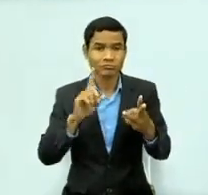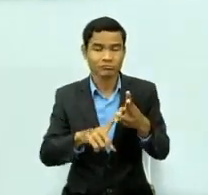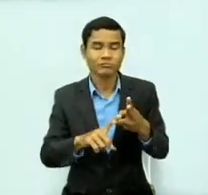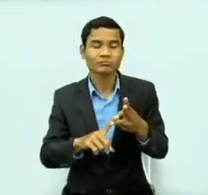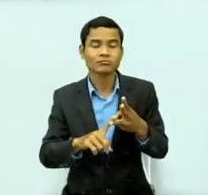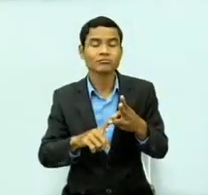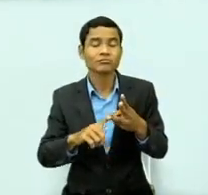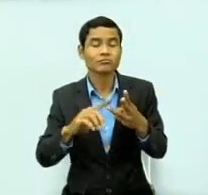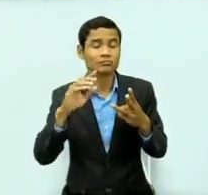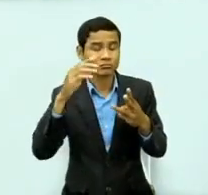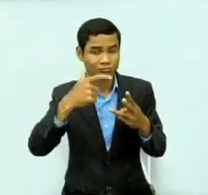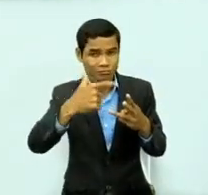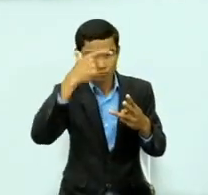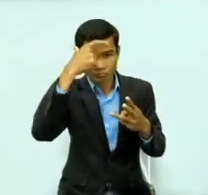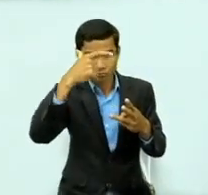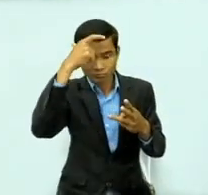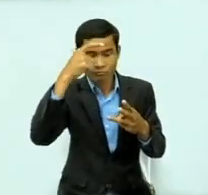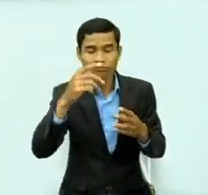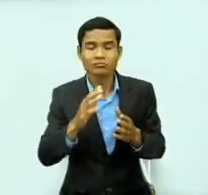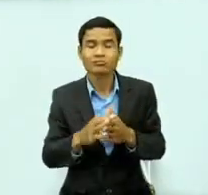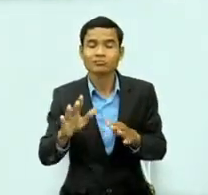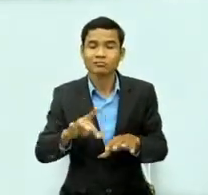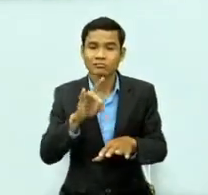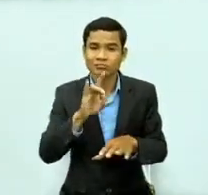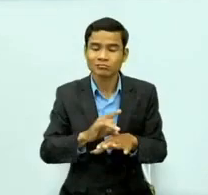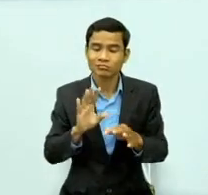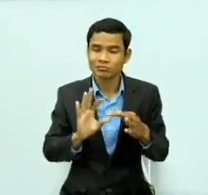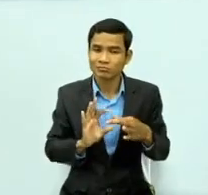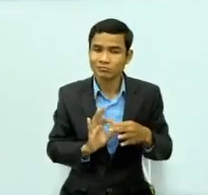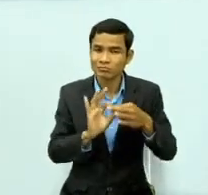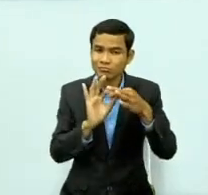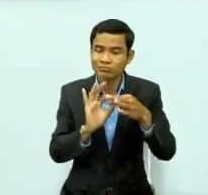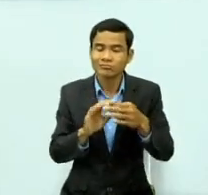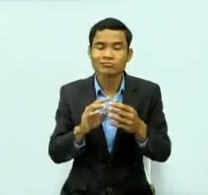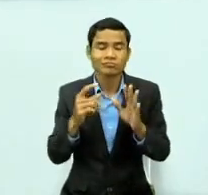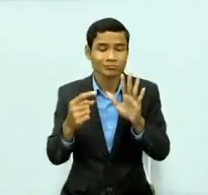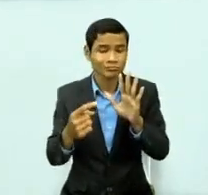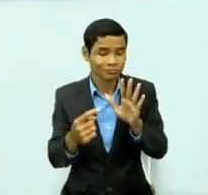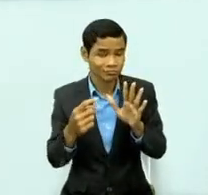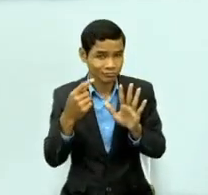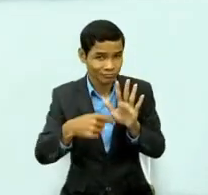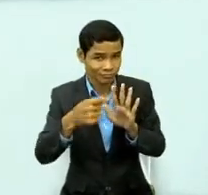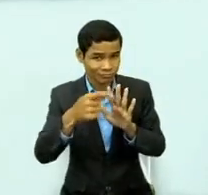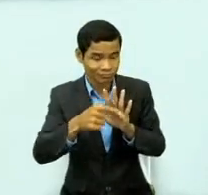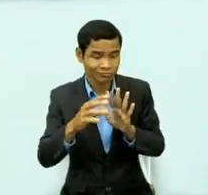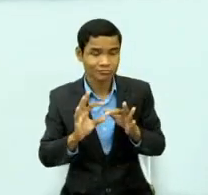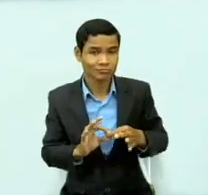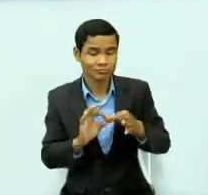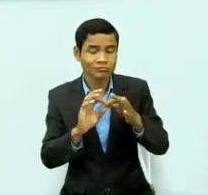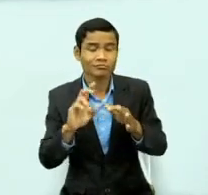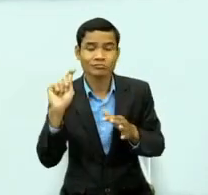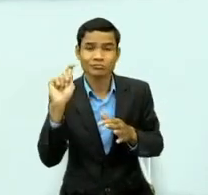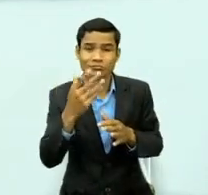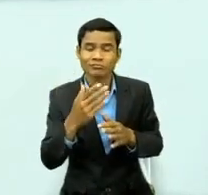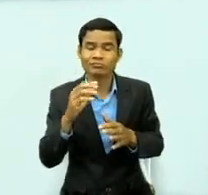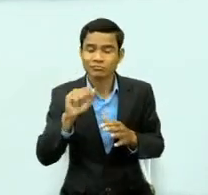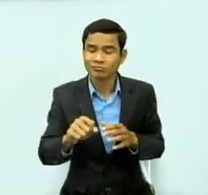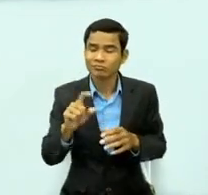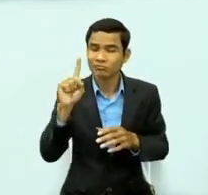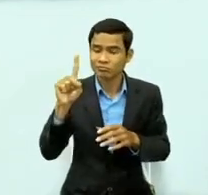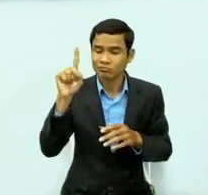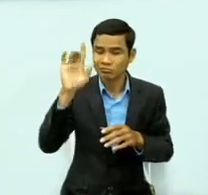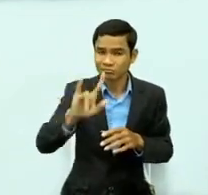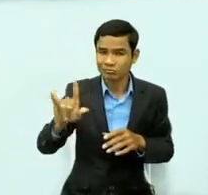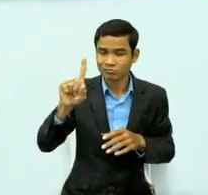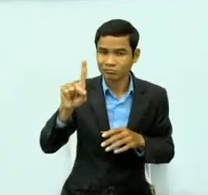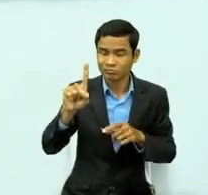3បោអញ្ចឹងការភ្ជាប់ចាការភ្ជាប់ស្រាក់ទៅនឹងរូបភាពគឺយើងប្រើ